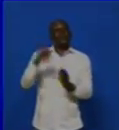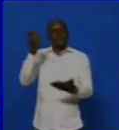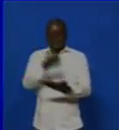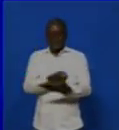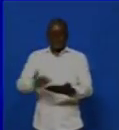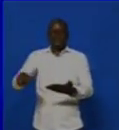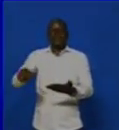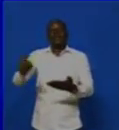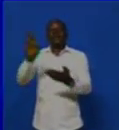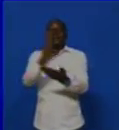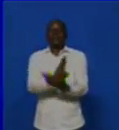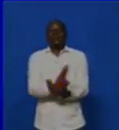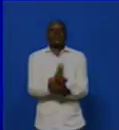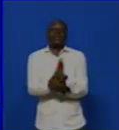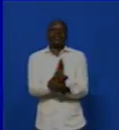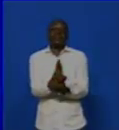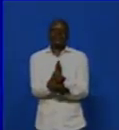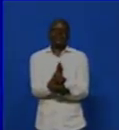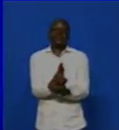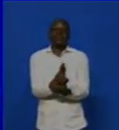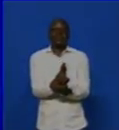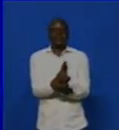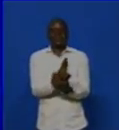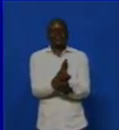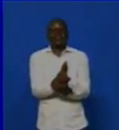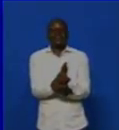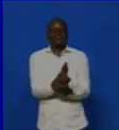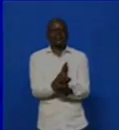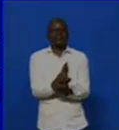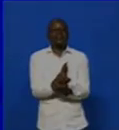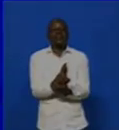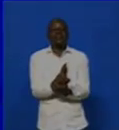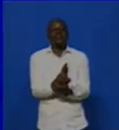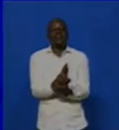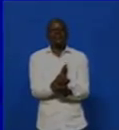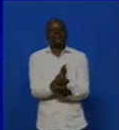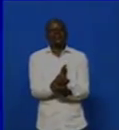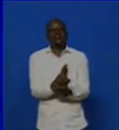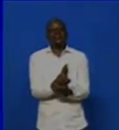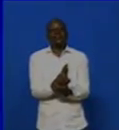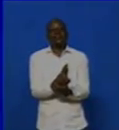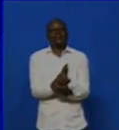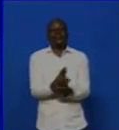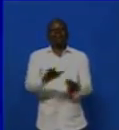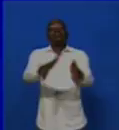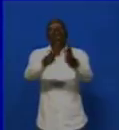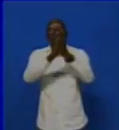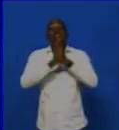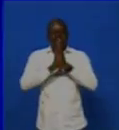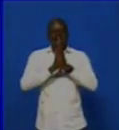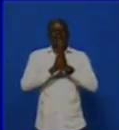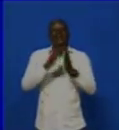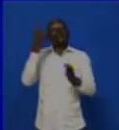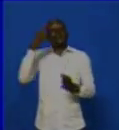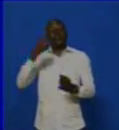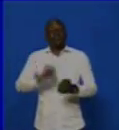précisions avec Amadou Ilboudo et Ismaël Diloma Sirima. Une recommandation et deux motions de